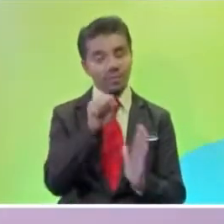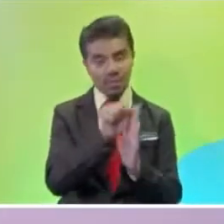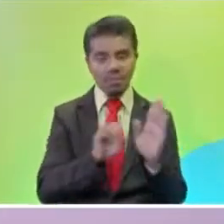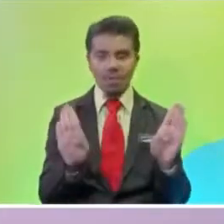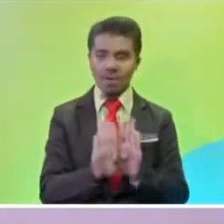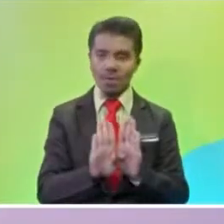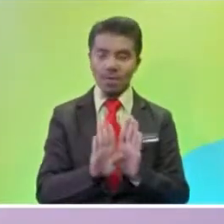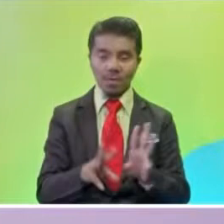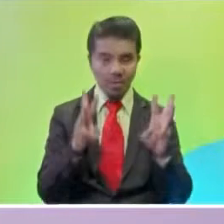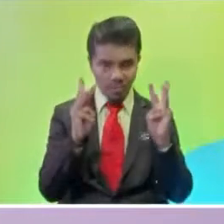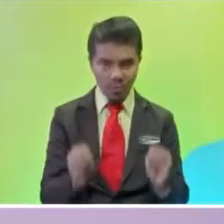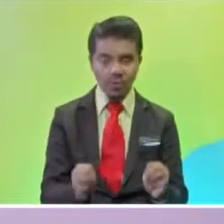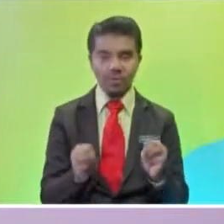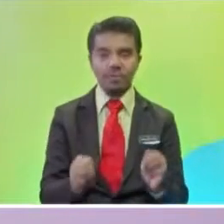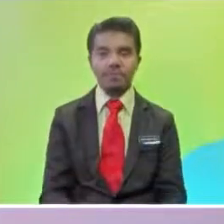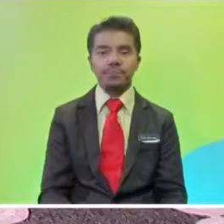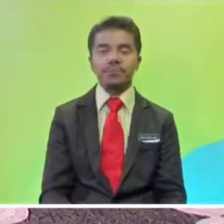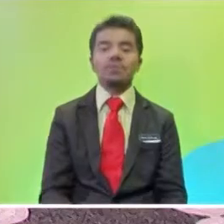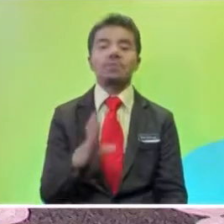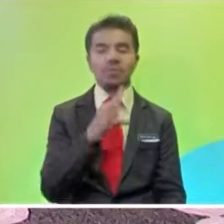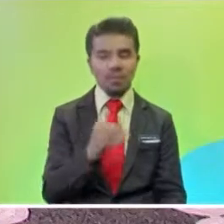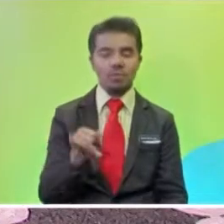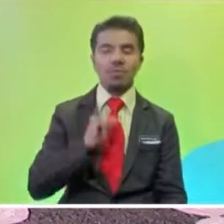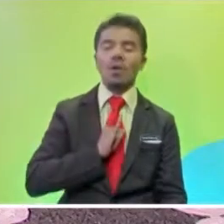murid-murid yang hebat karya mereka sebenarnya